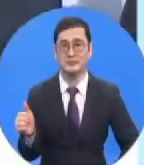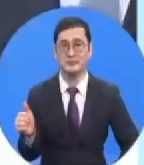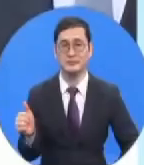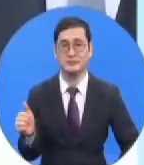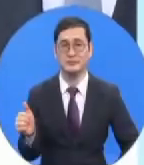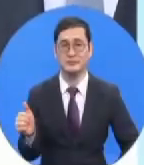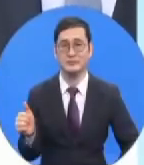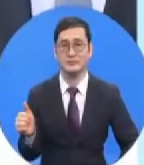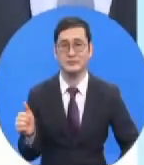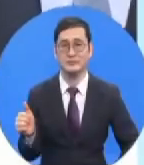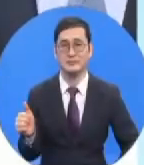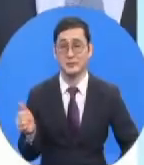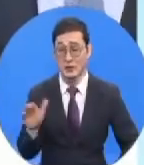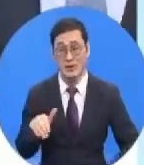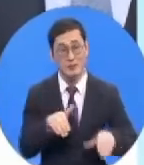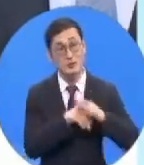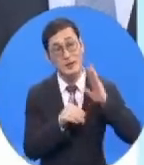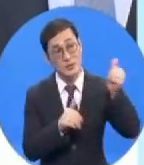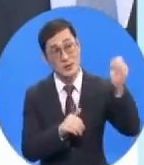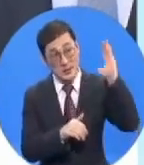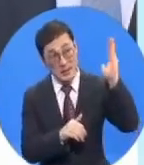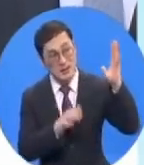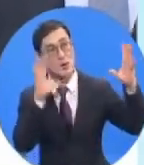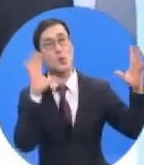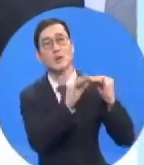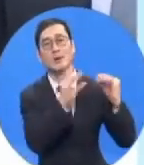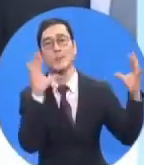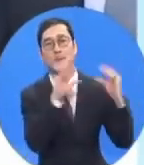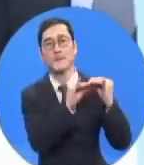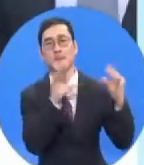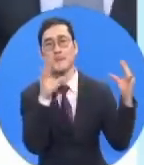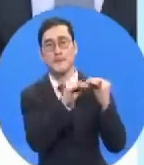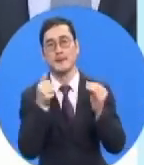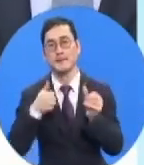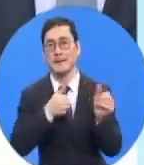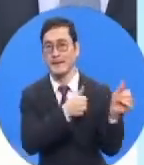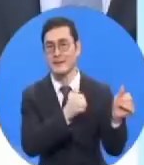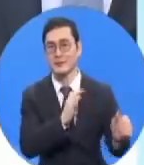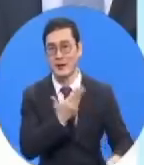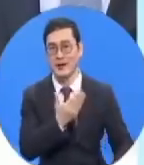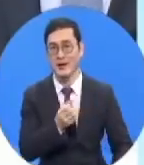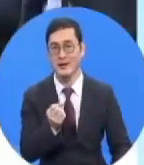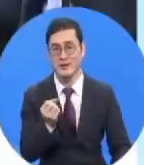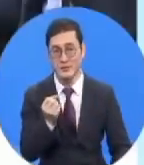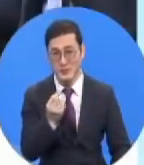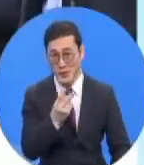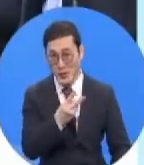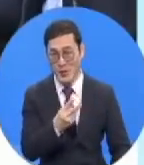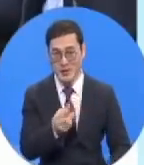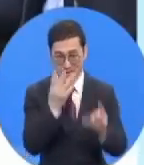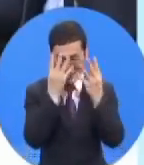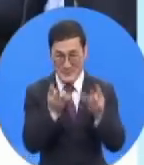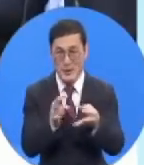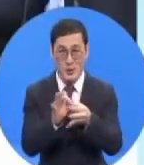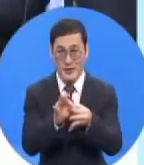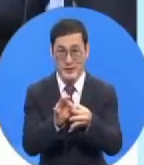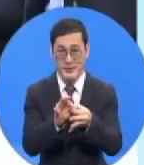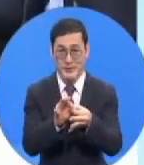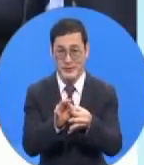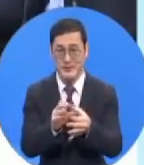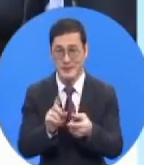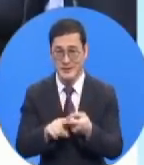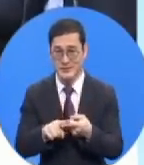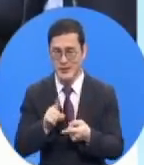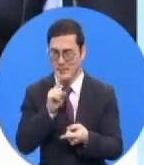상당히 긍정적으로 평가하고 함께 힘을 보태겠다고 얘기를 했고요. 지금 이낙연 대표의 사면론 관련해서도 초창기에는 본인이 말을